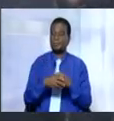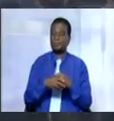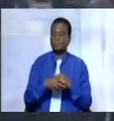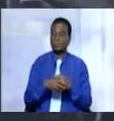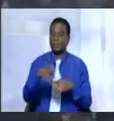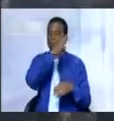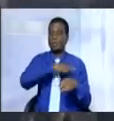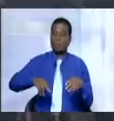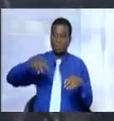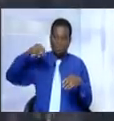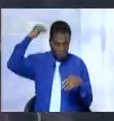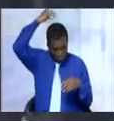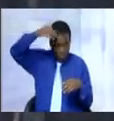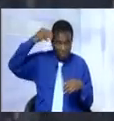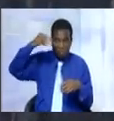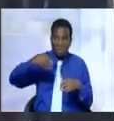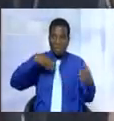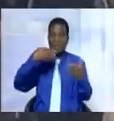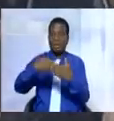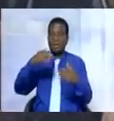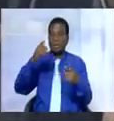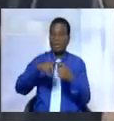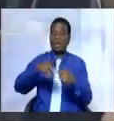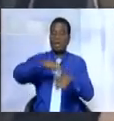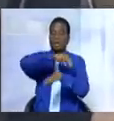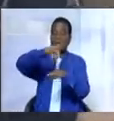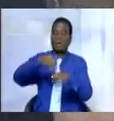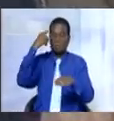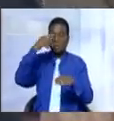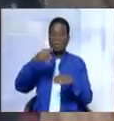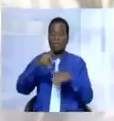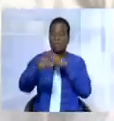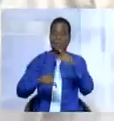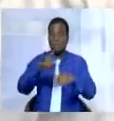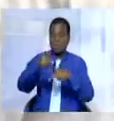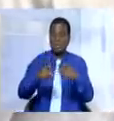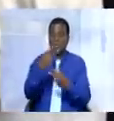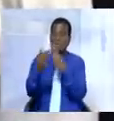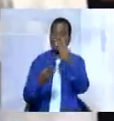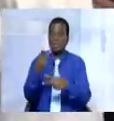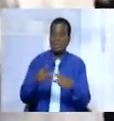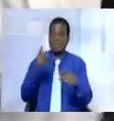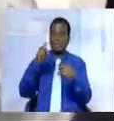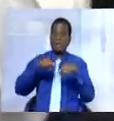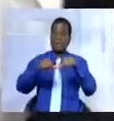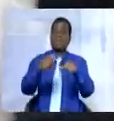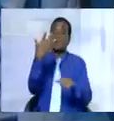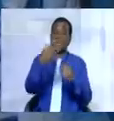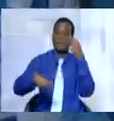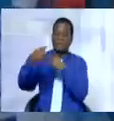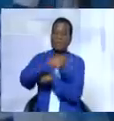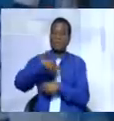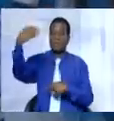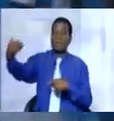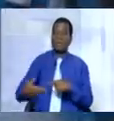Le roi du Maroc, Mohamed VI, est arrivé mardi à Bamako pour une visite d'État qui va durer 5 jours. Il a été accueilli à